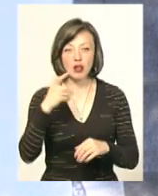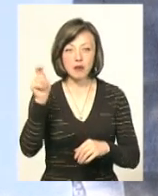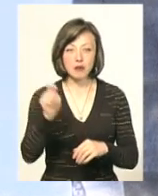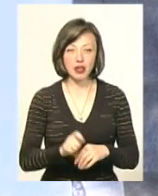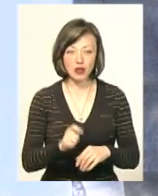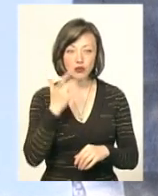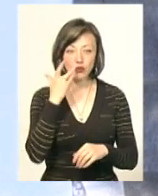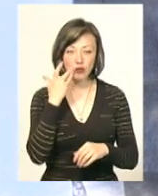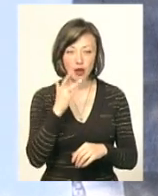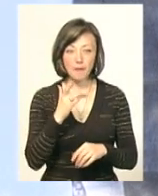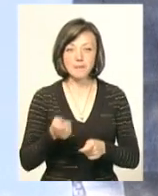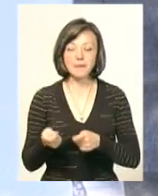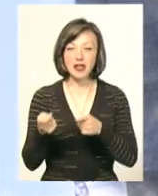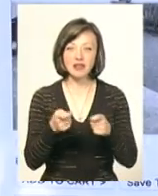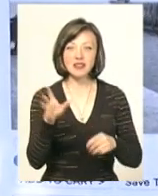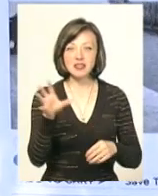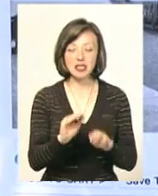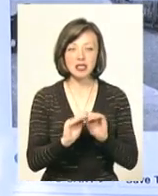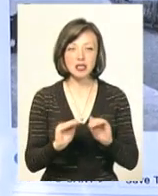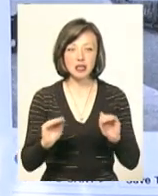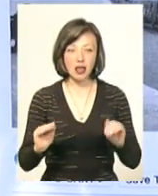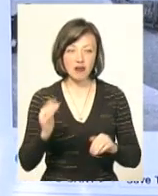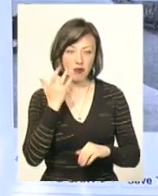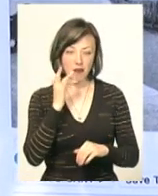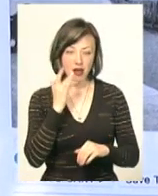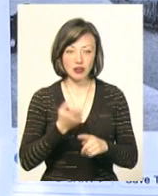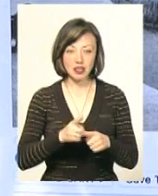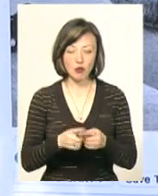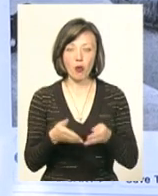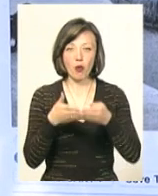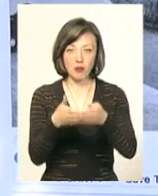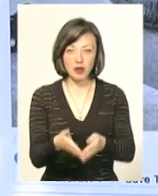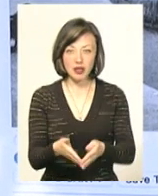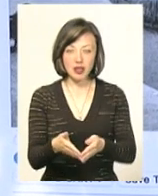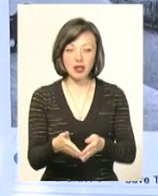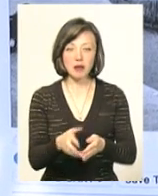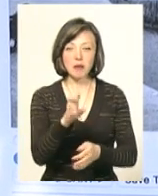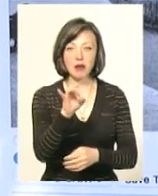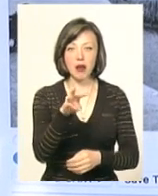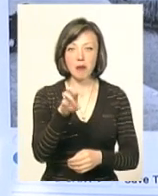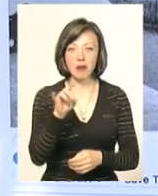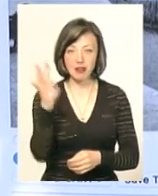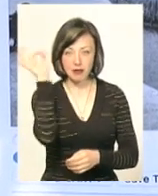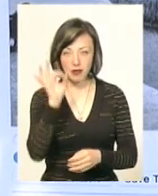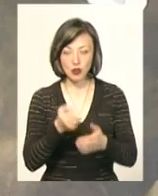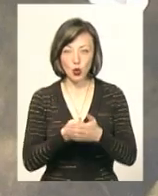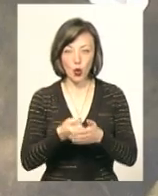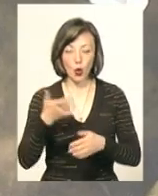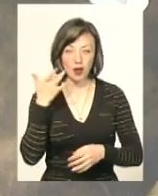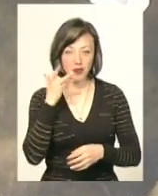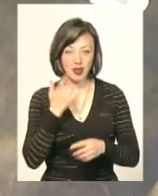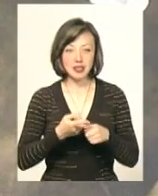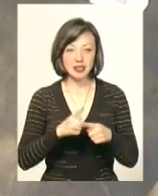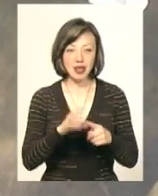до Нью-Йорку, він привіз усіх дітей в Америку. На цьому кораблі вони переїхали з Бремену, Німеччини, до Нью-Йорку. Це